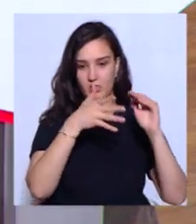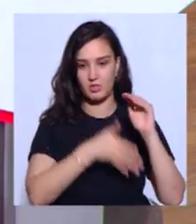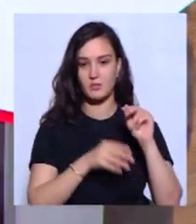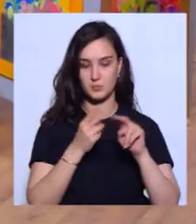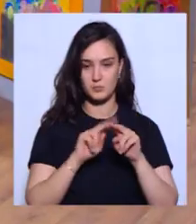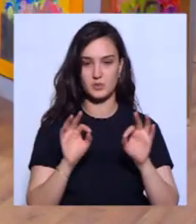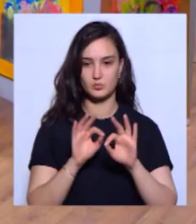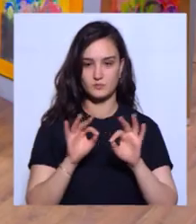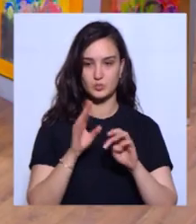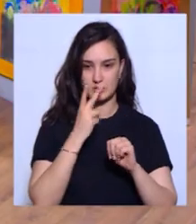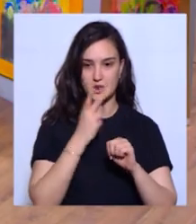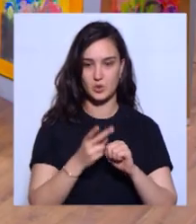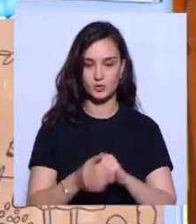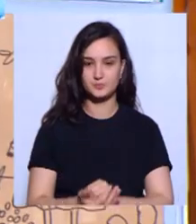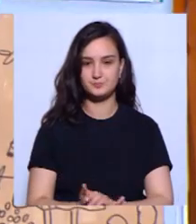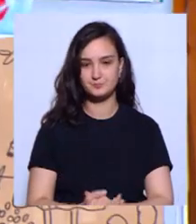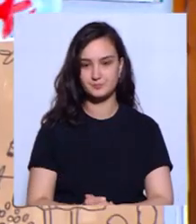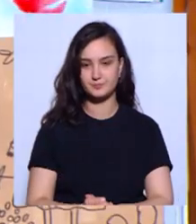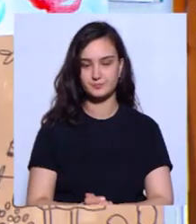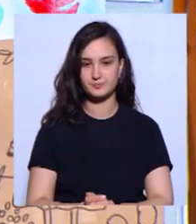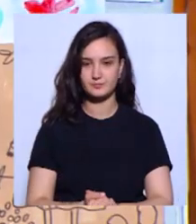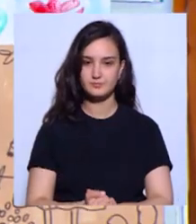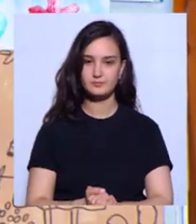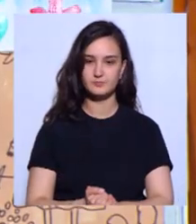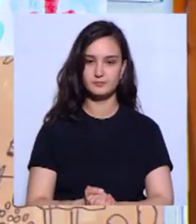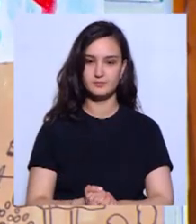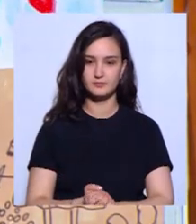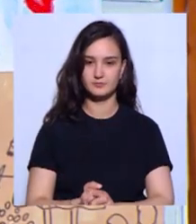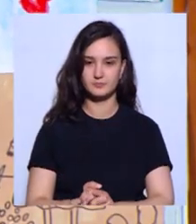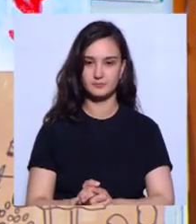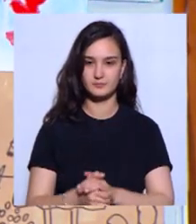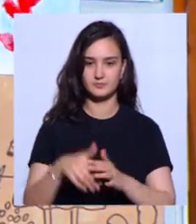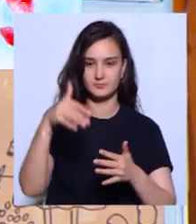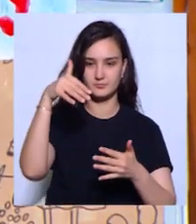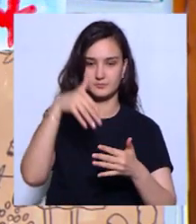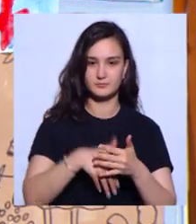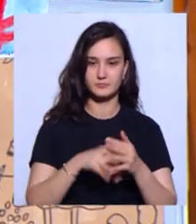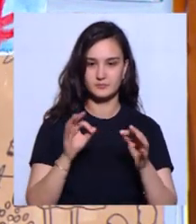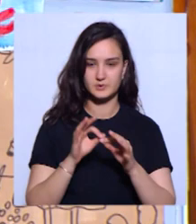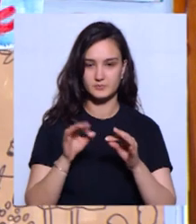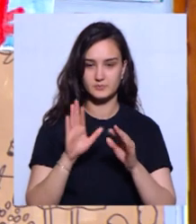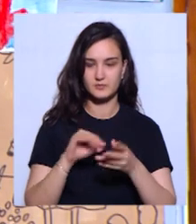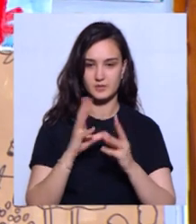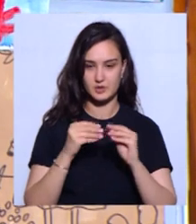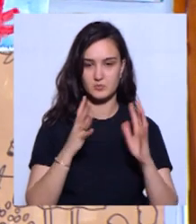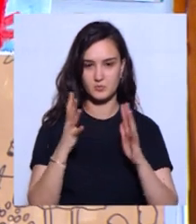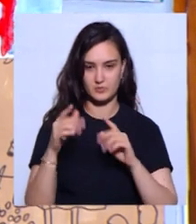ნახოთ. აჰ, ჩამოვიდა. ლალა, არა უშოს. ყოველ შემთხვევაში შეიძლება მოუხდეს